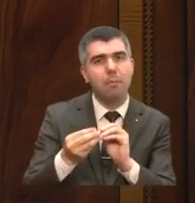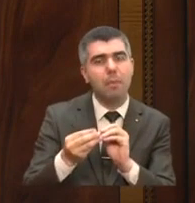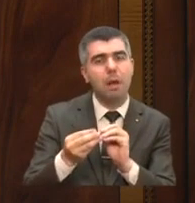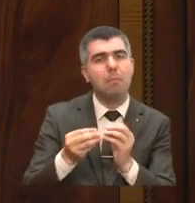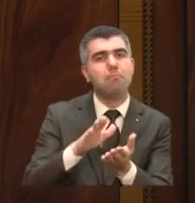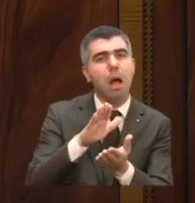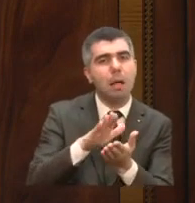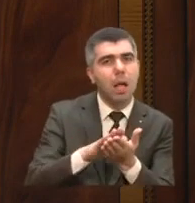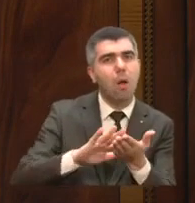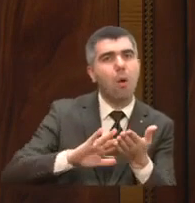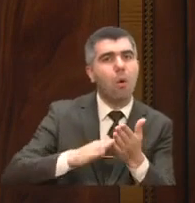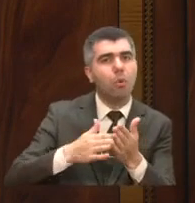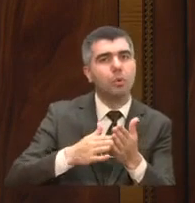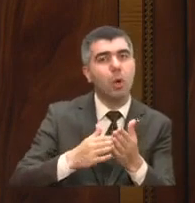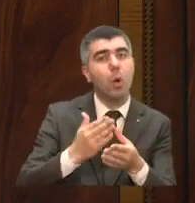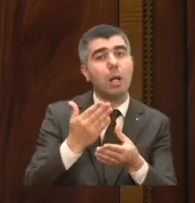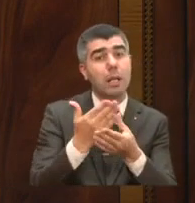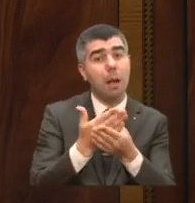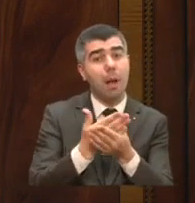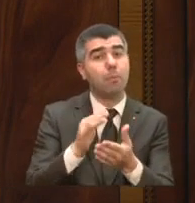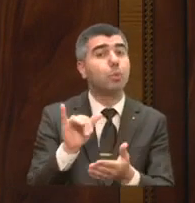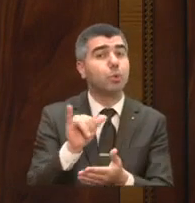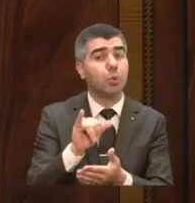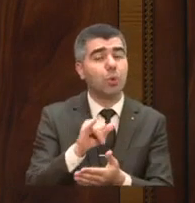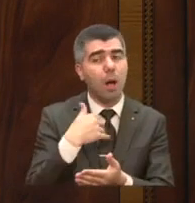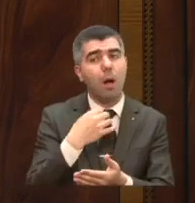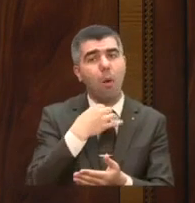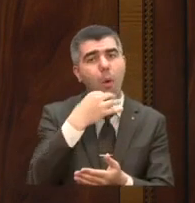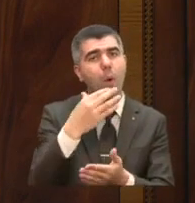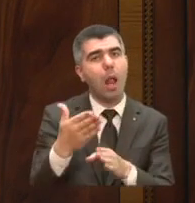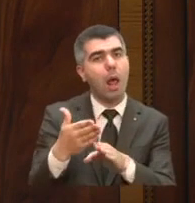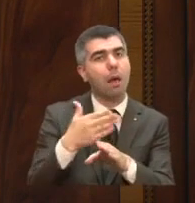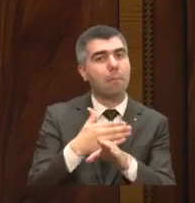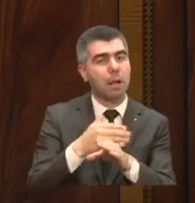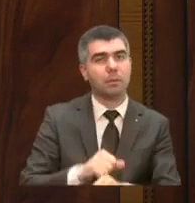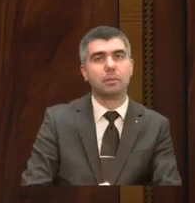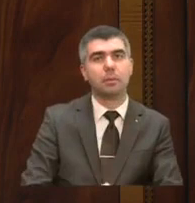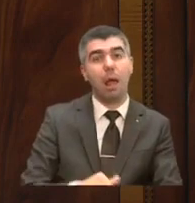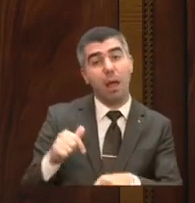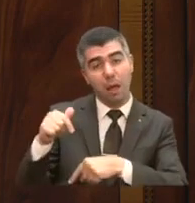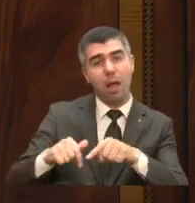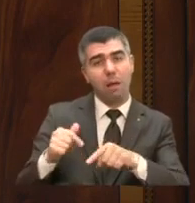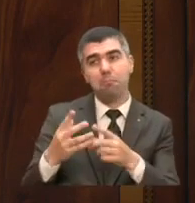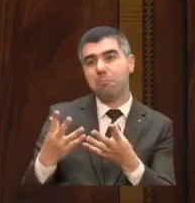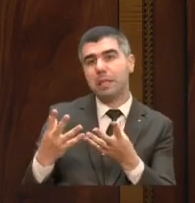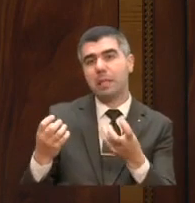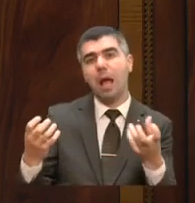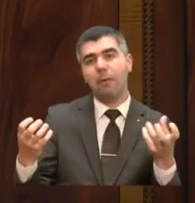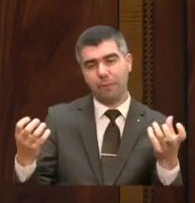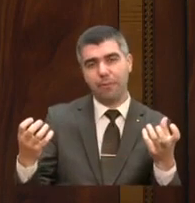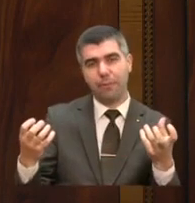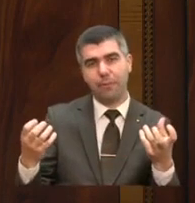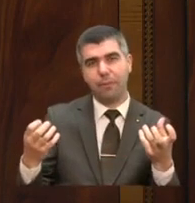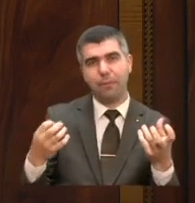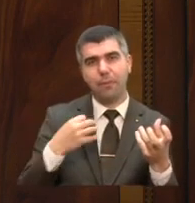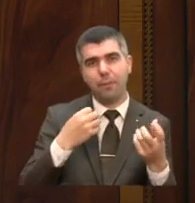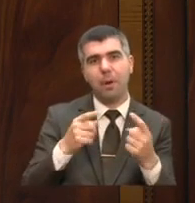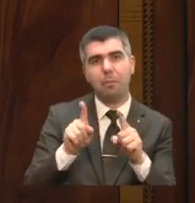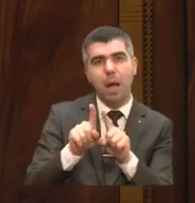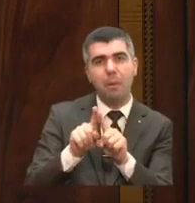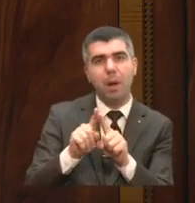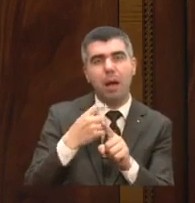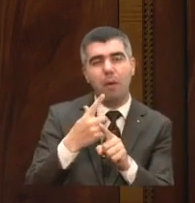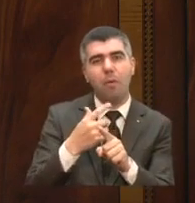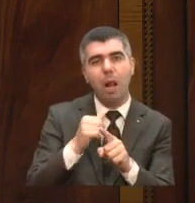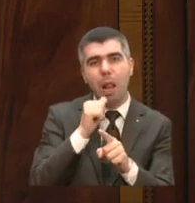الإشكاليات، وشرحت السبب. هناك واحد المجموعة ديال المناطق كانت تعتمد على منظومات محلية في